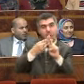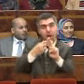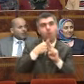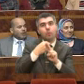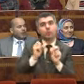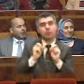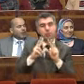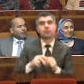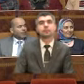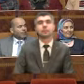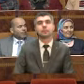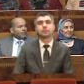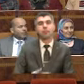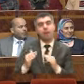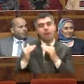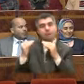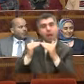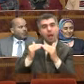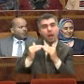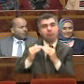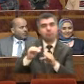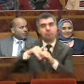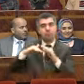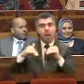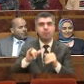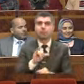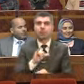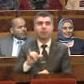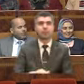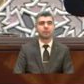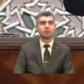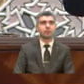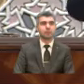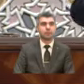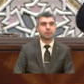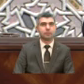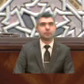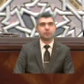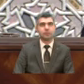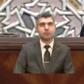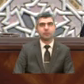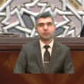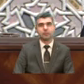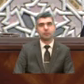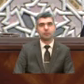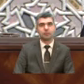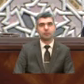اما هي راه تصافق مع النائب وداك الشيء، راه ما كاينش في المسطره. ما عديرها، شكرا. هذا امور واضحه السيد